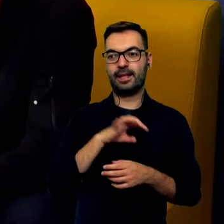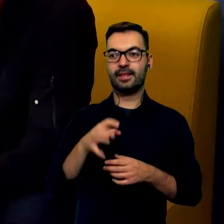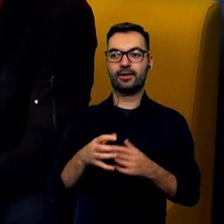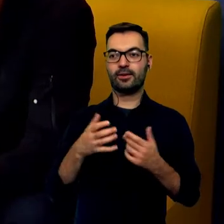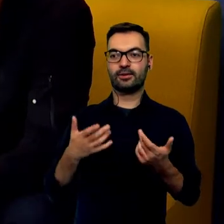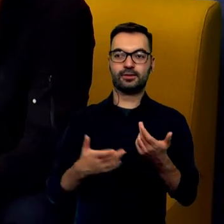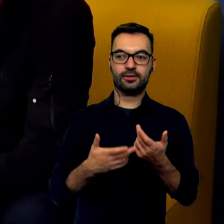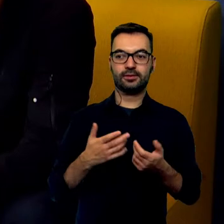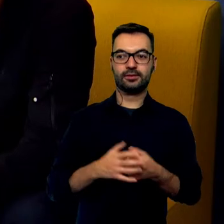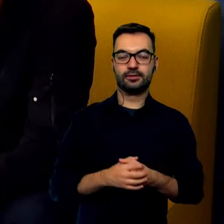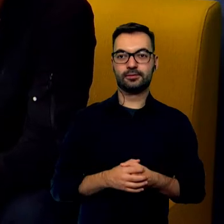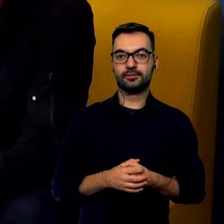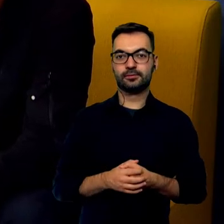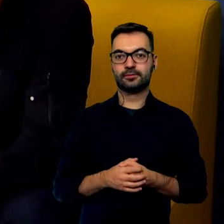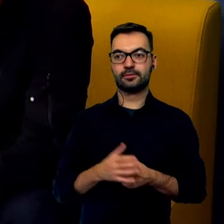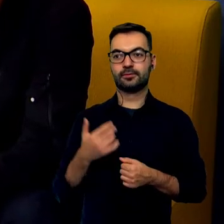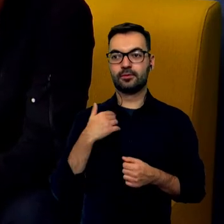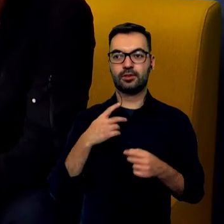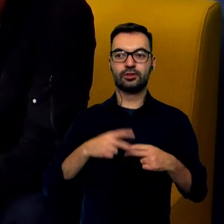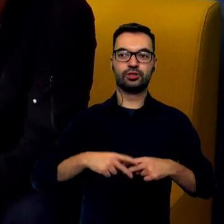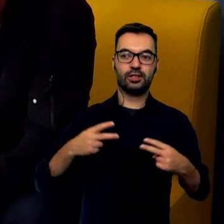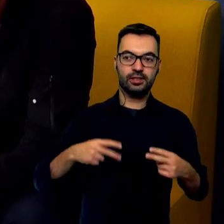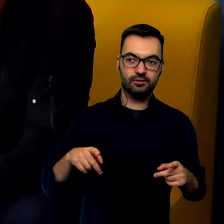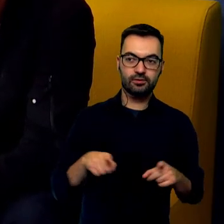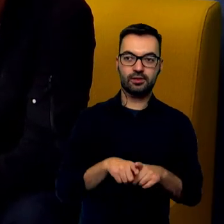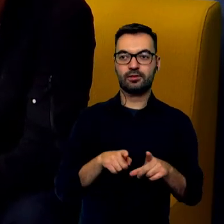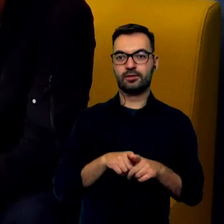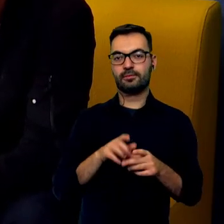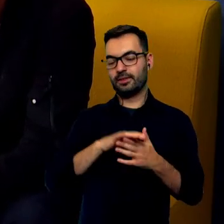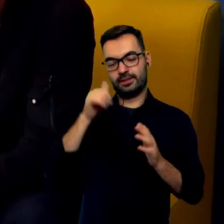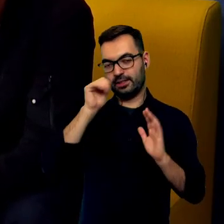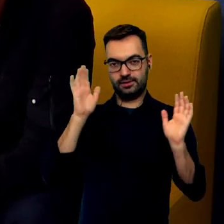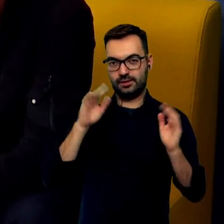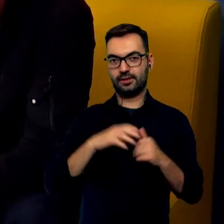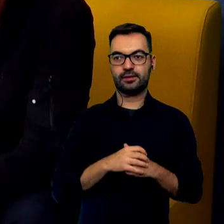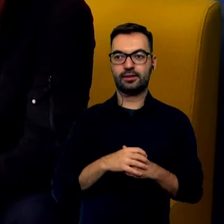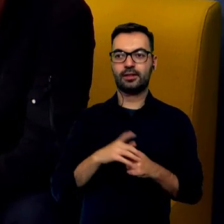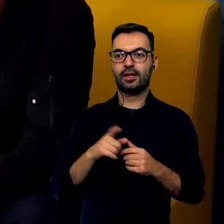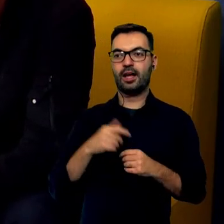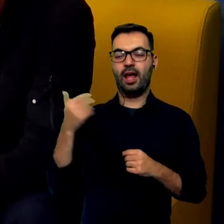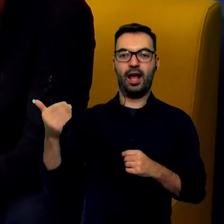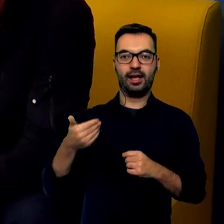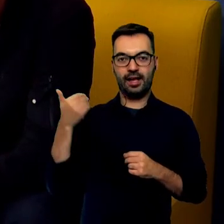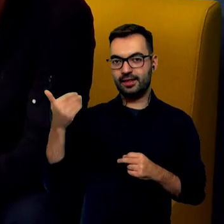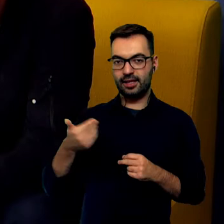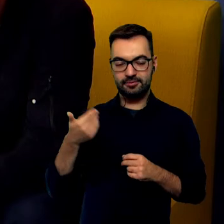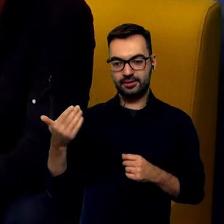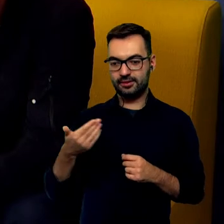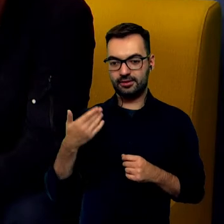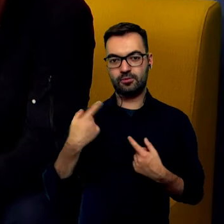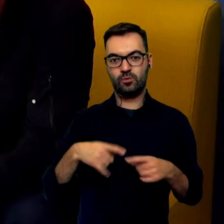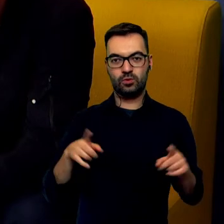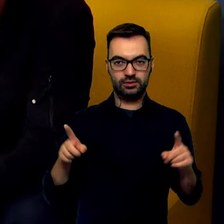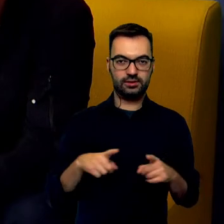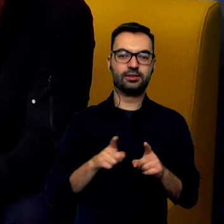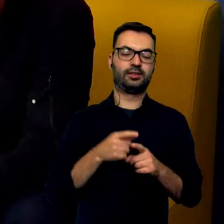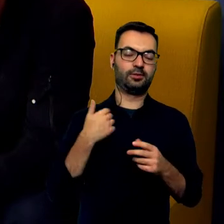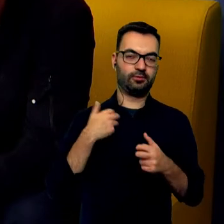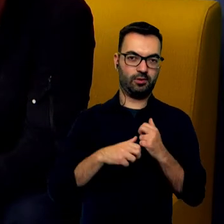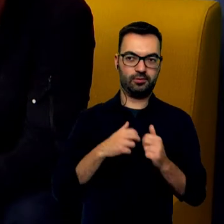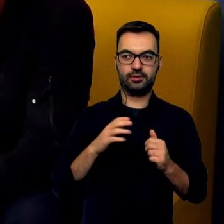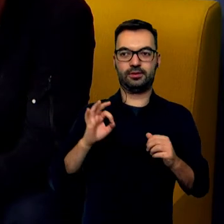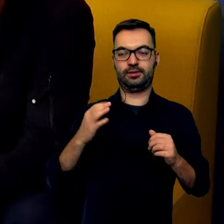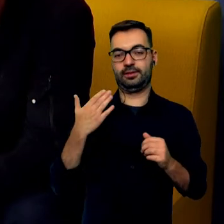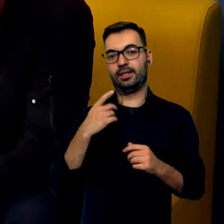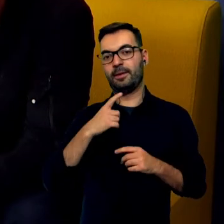pojawiły się i przecież w dziennikarstwie, już bez nazwisk, ale i w akademiach muzycznych,